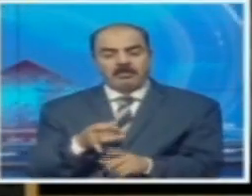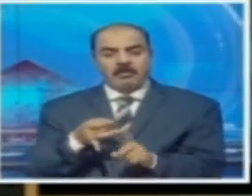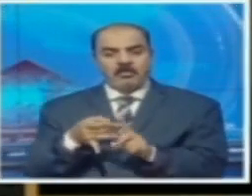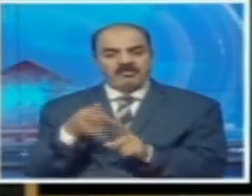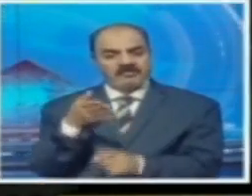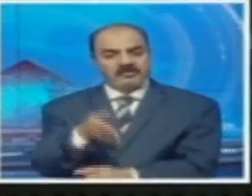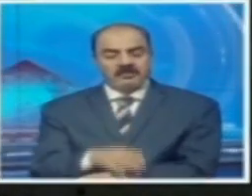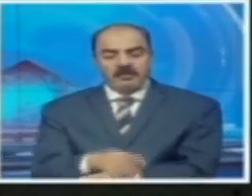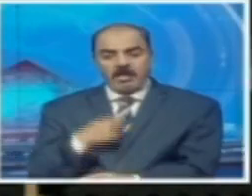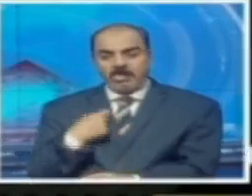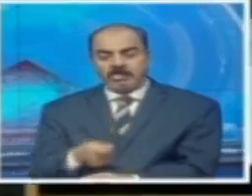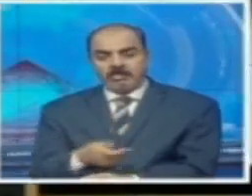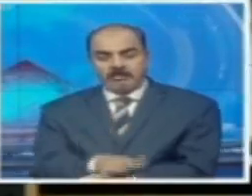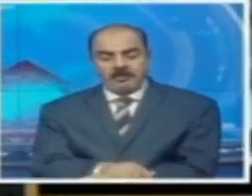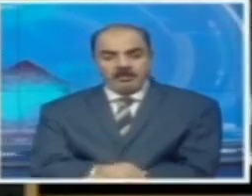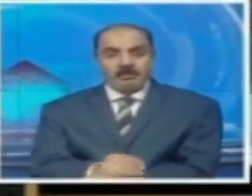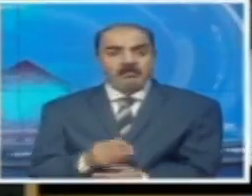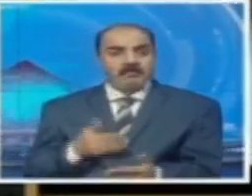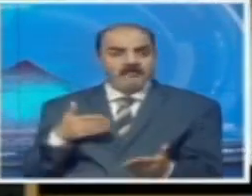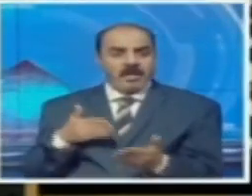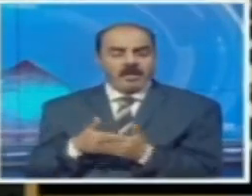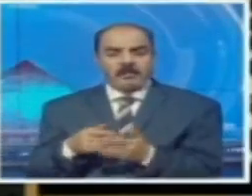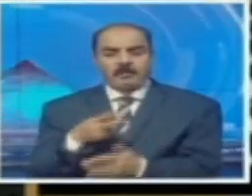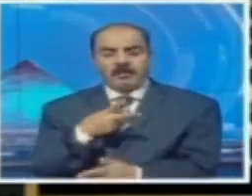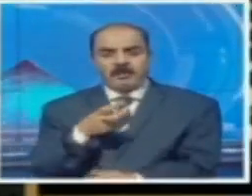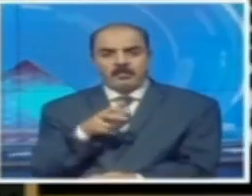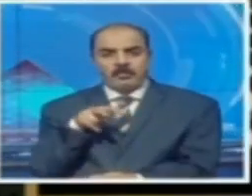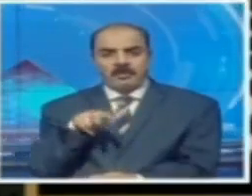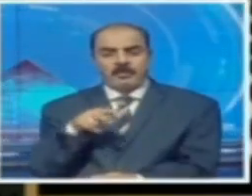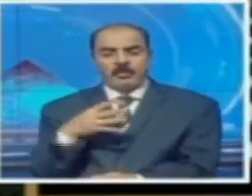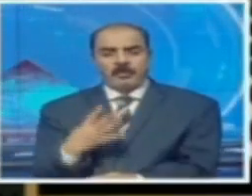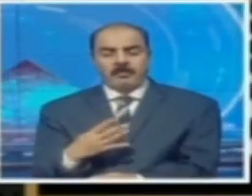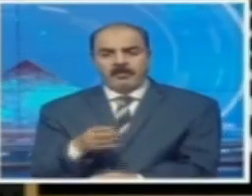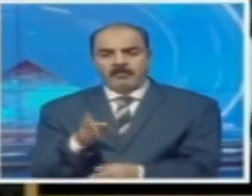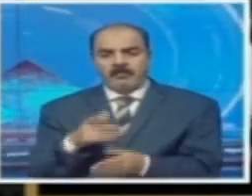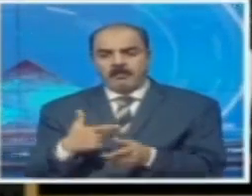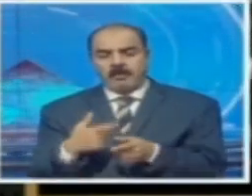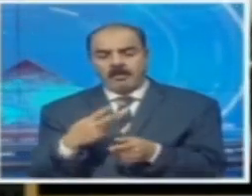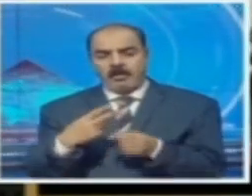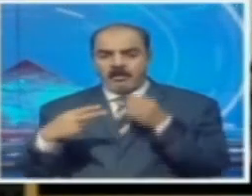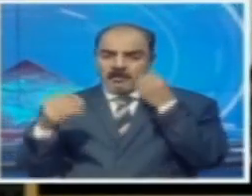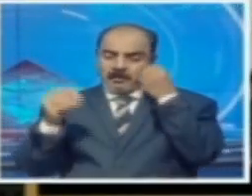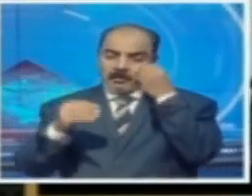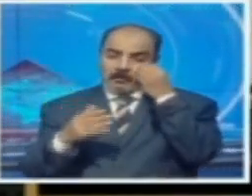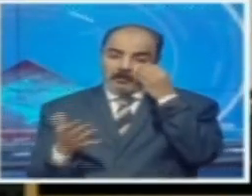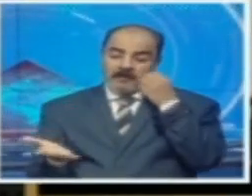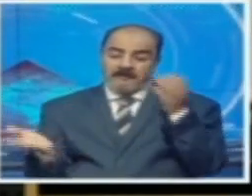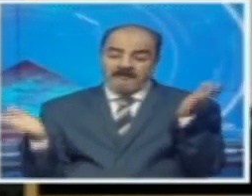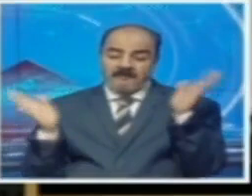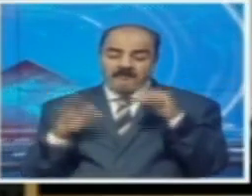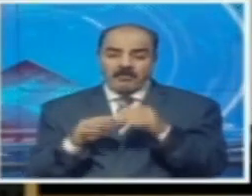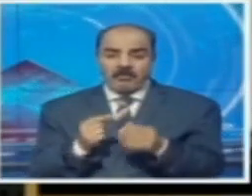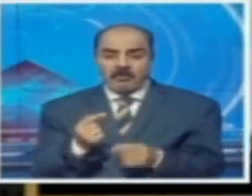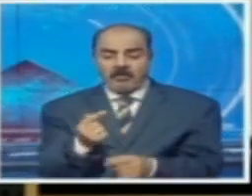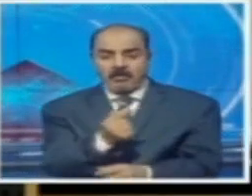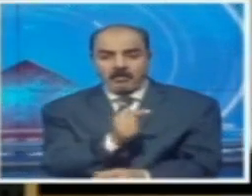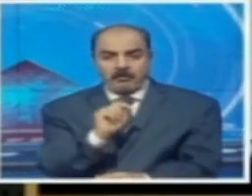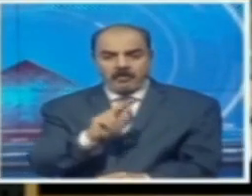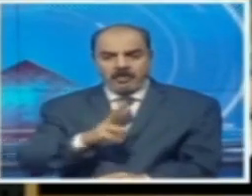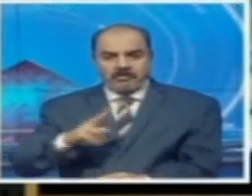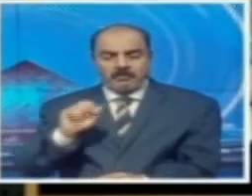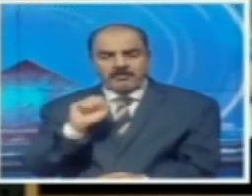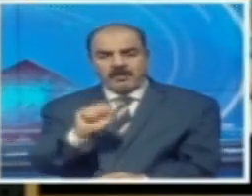مخدرات، قتل، وضبط معهم 248 قطعة سلاح ناري وكميات كبيرة من الطلقات